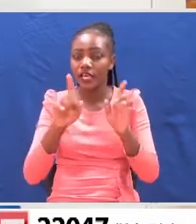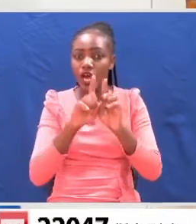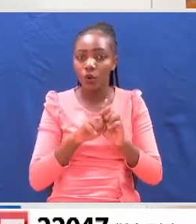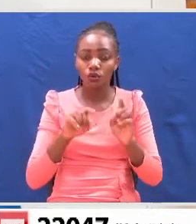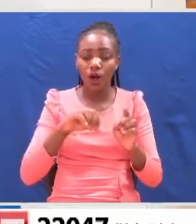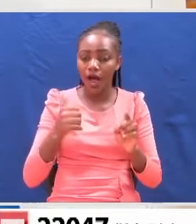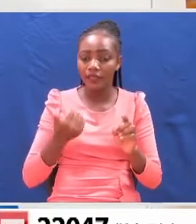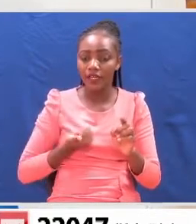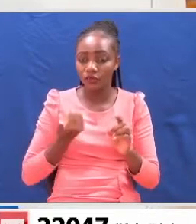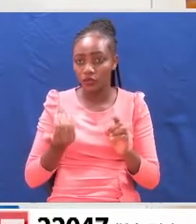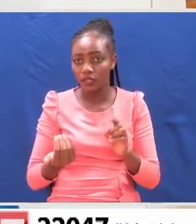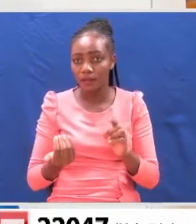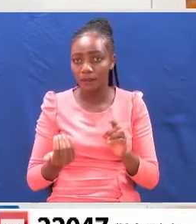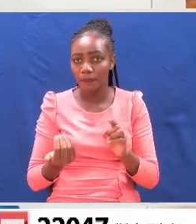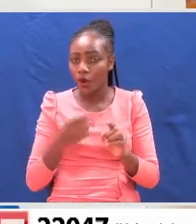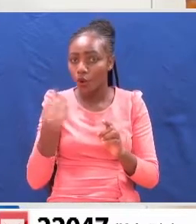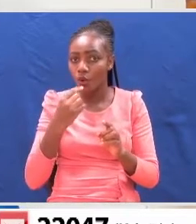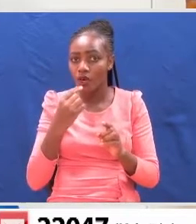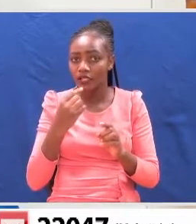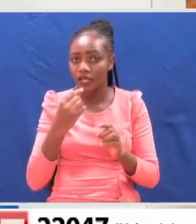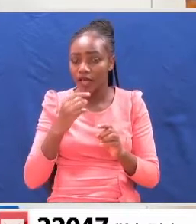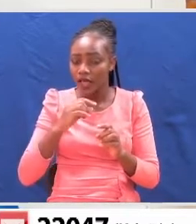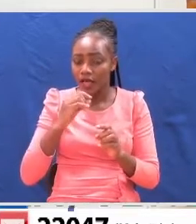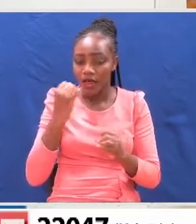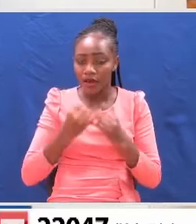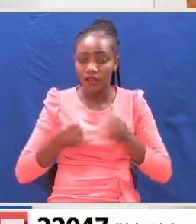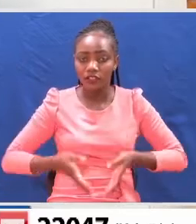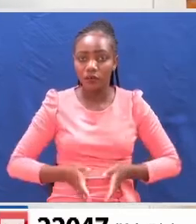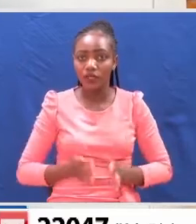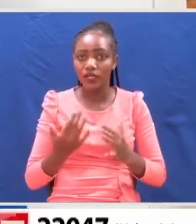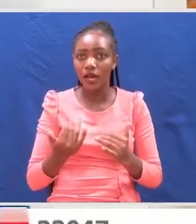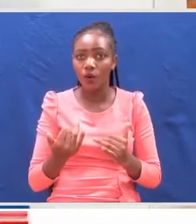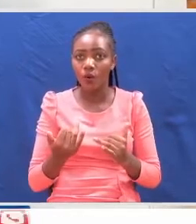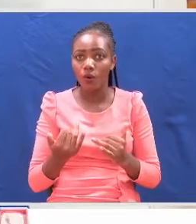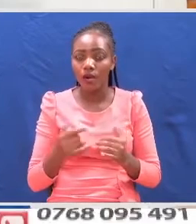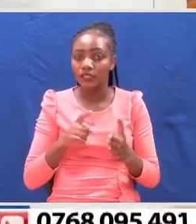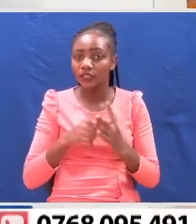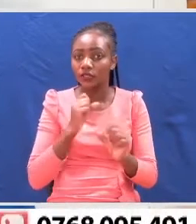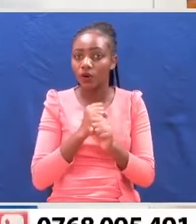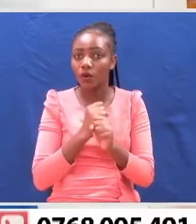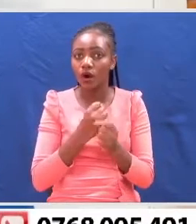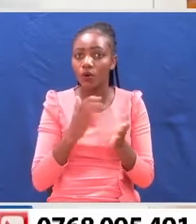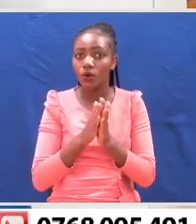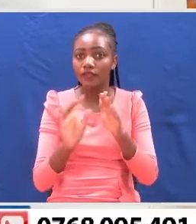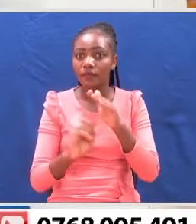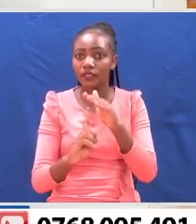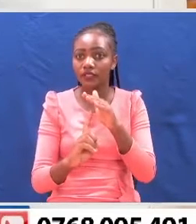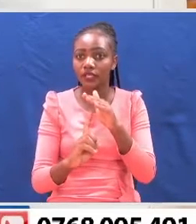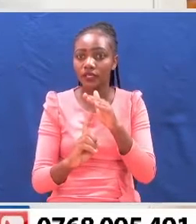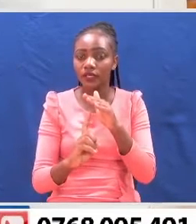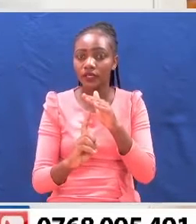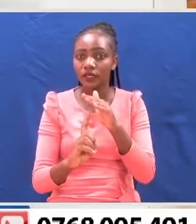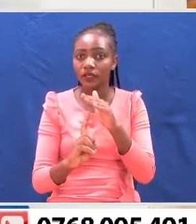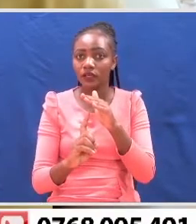msichana wa mwisho kitinda mimba wakati huu ameanza kufanya kazi na wizara